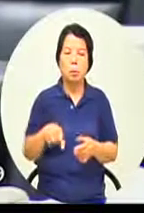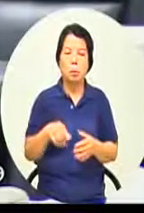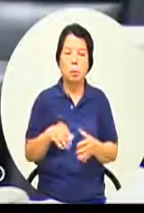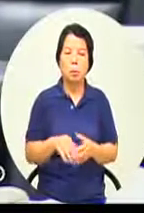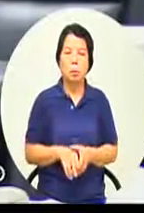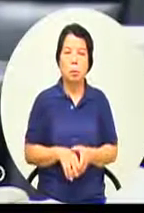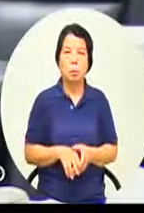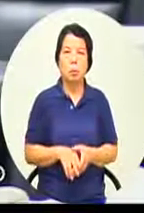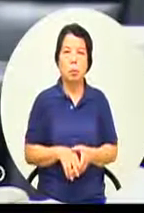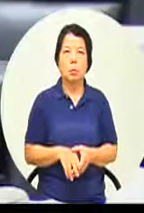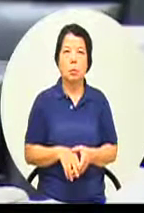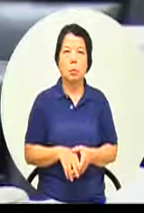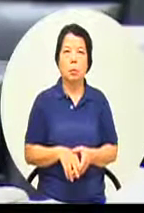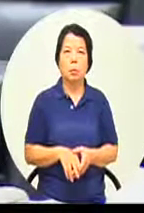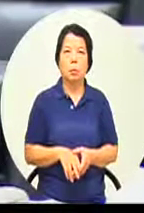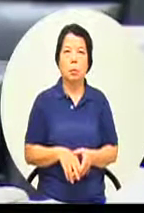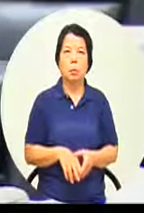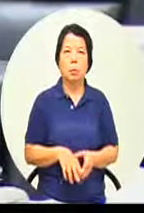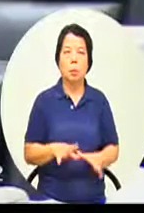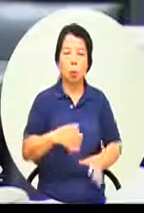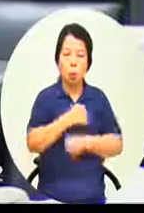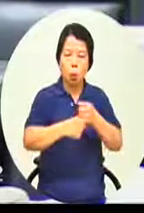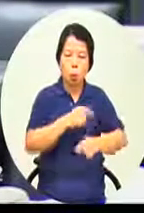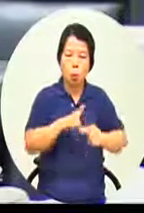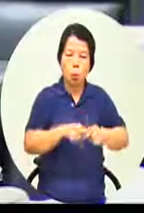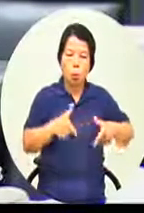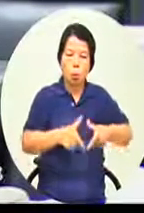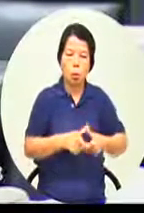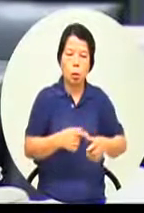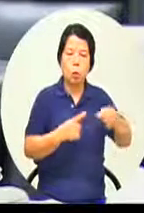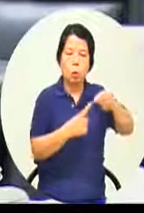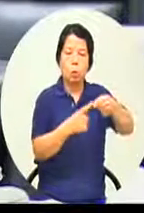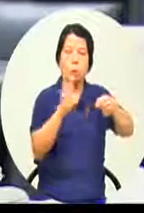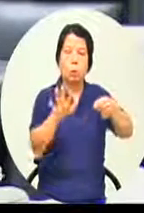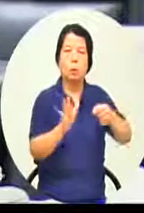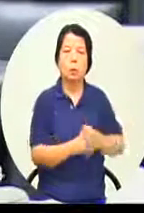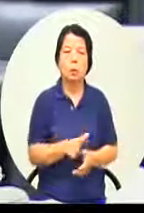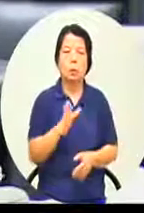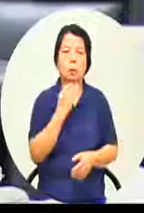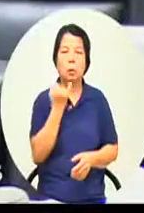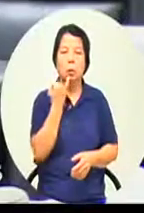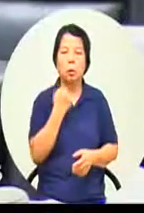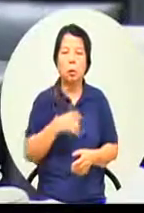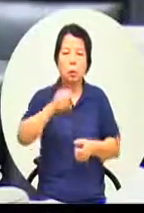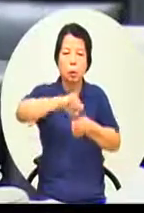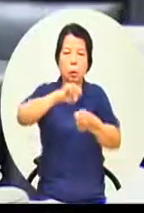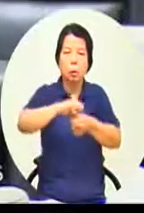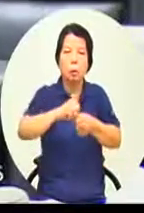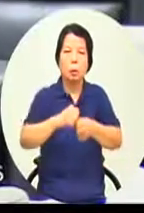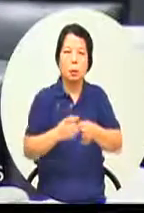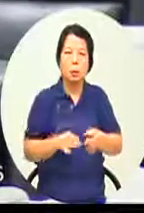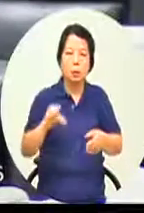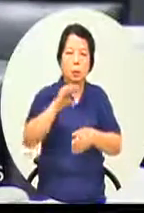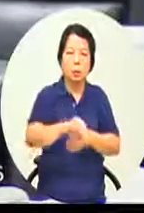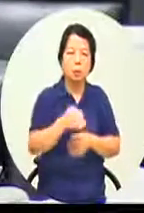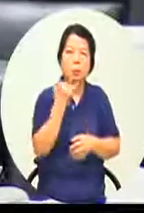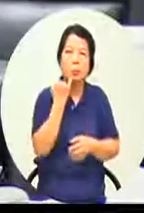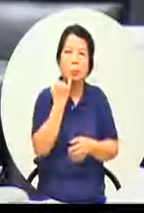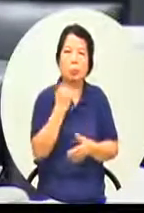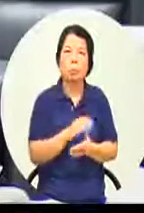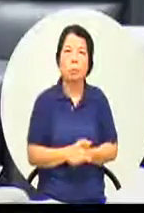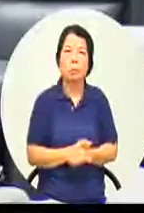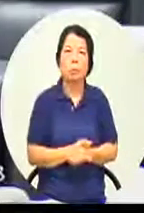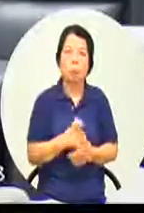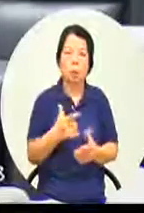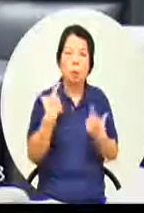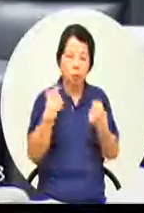个那个活动中心前面有一个站牌，是不是能够在这边也增设多停一站？哦，已经完不